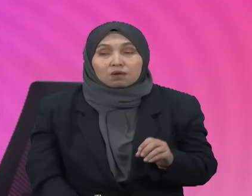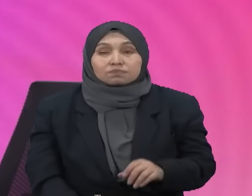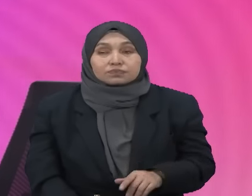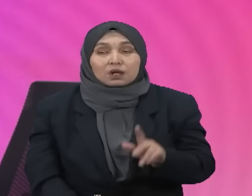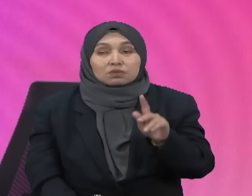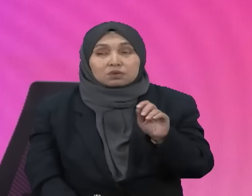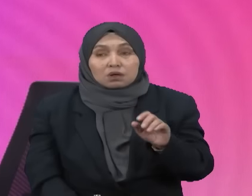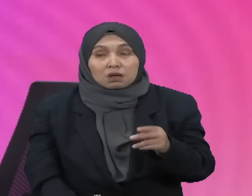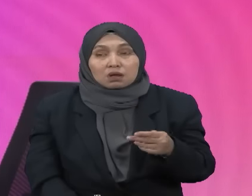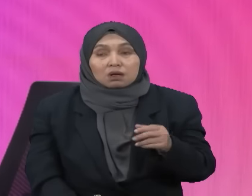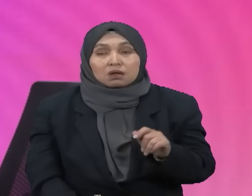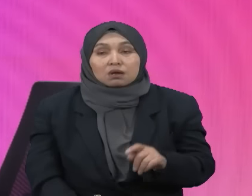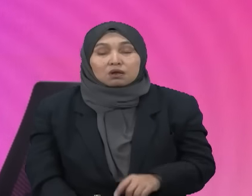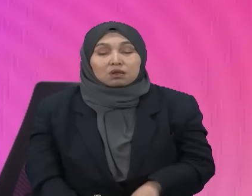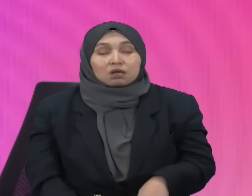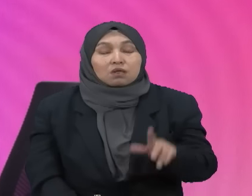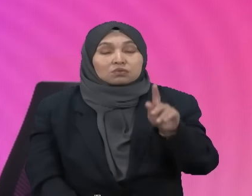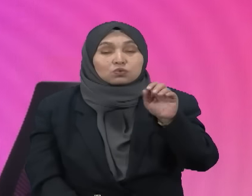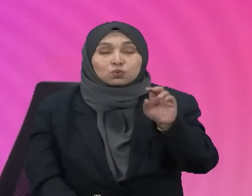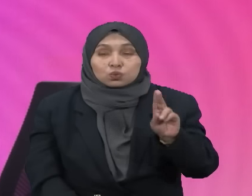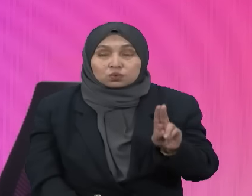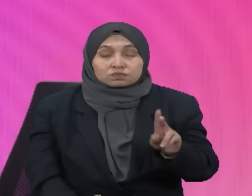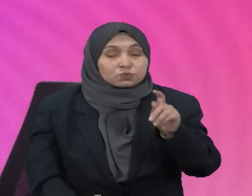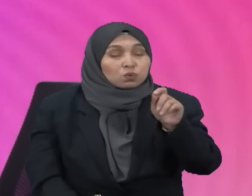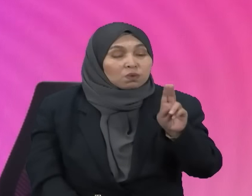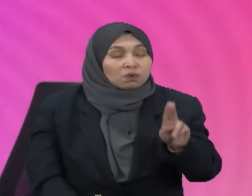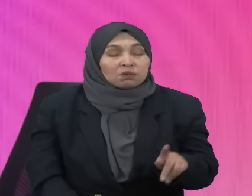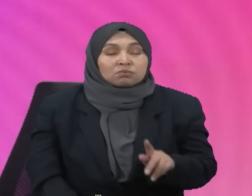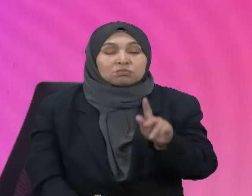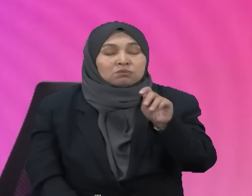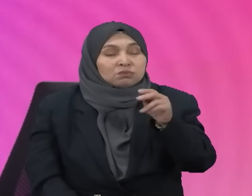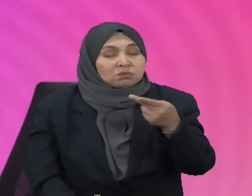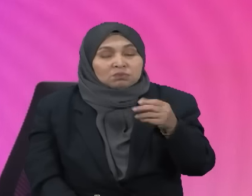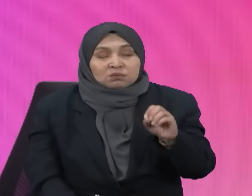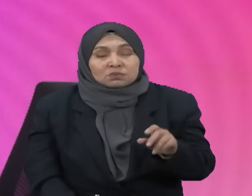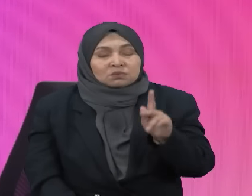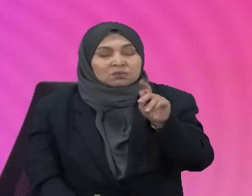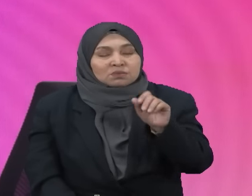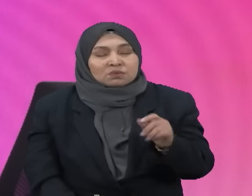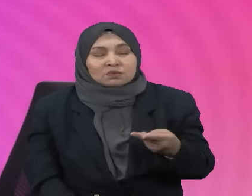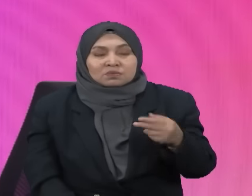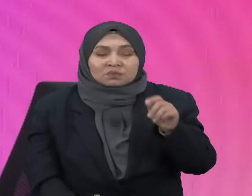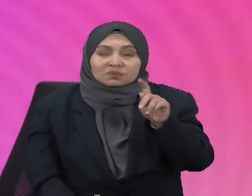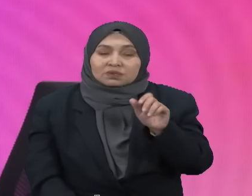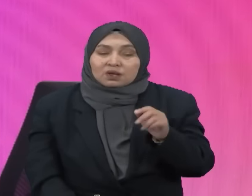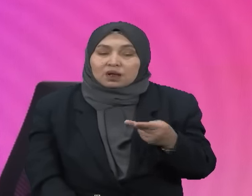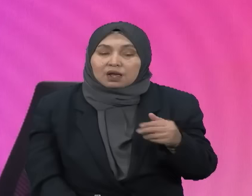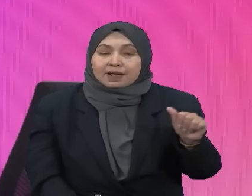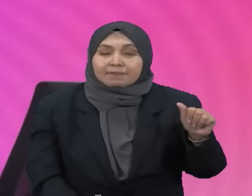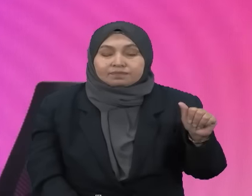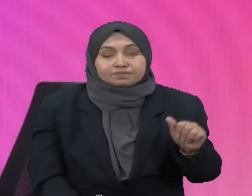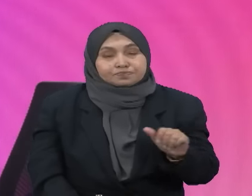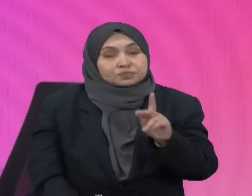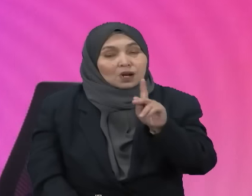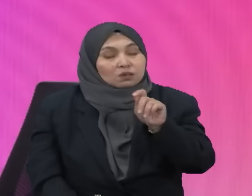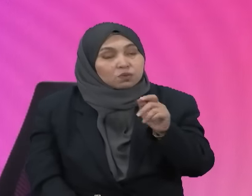To. Bukan tu. Tu. To. Bukan. To. He.